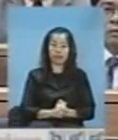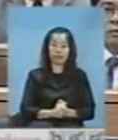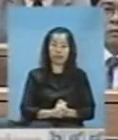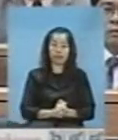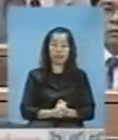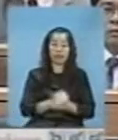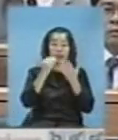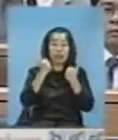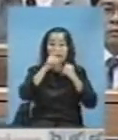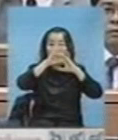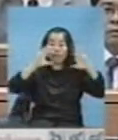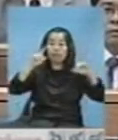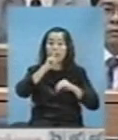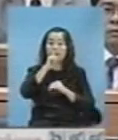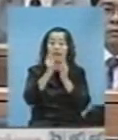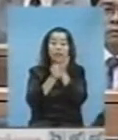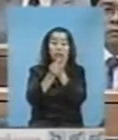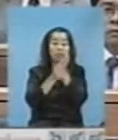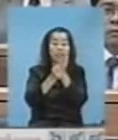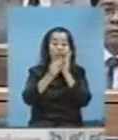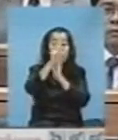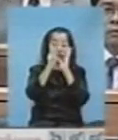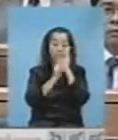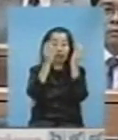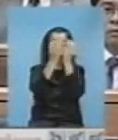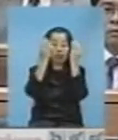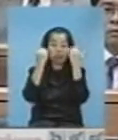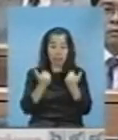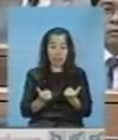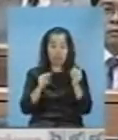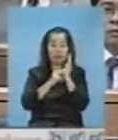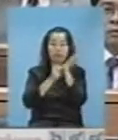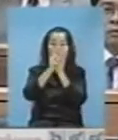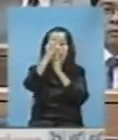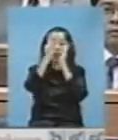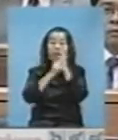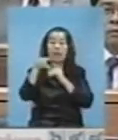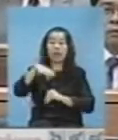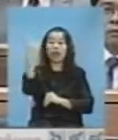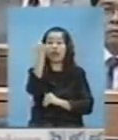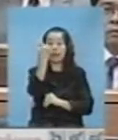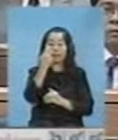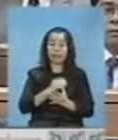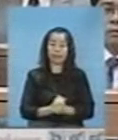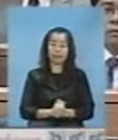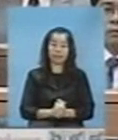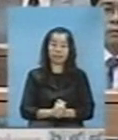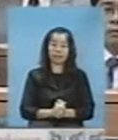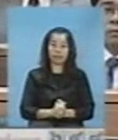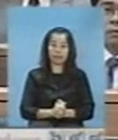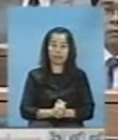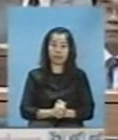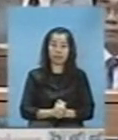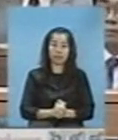รัฐบาลบอกว่าแก้รัฐธรรมนูญเที่ยวนี้เป็นการแก้รัฐธรรมนูญมาตราเดียวประธ